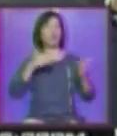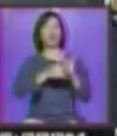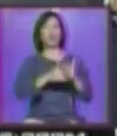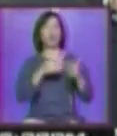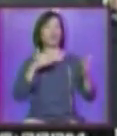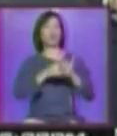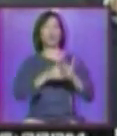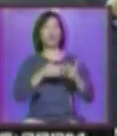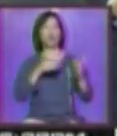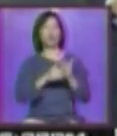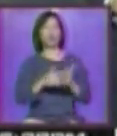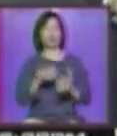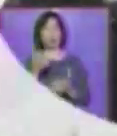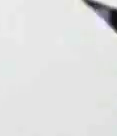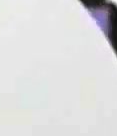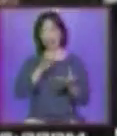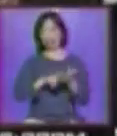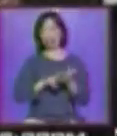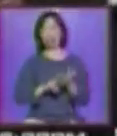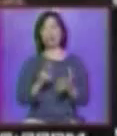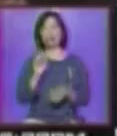aming eksklusibong report.